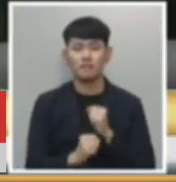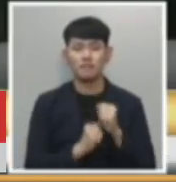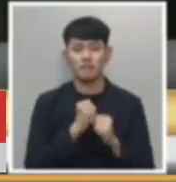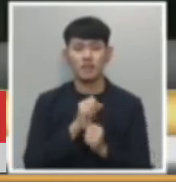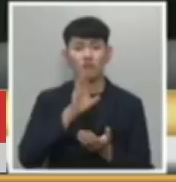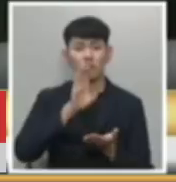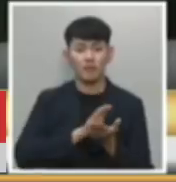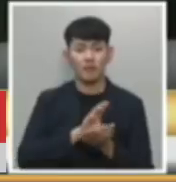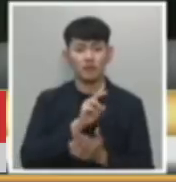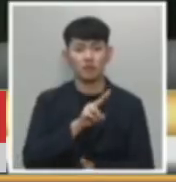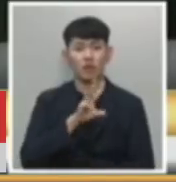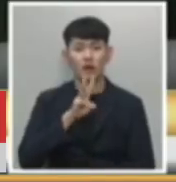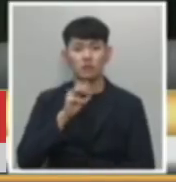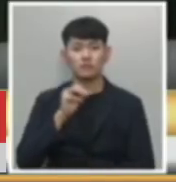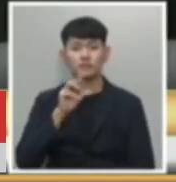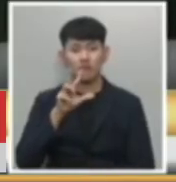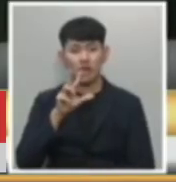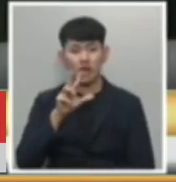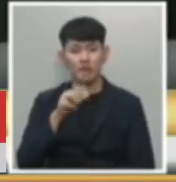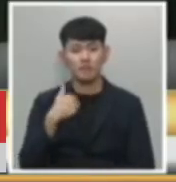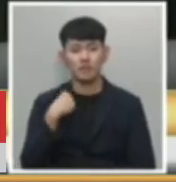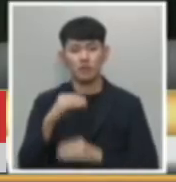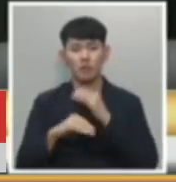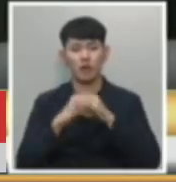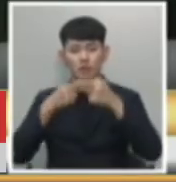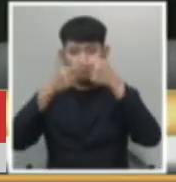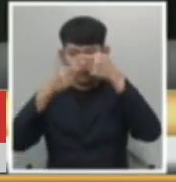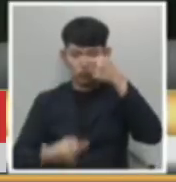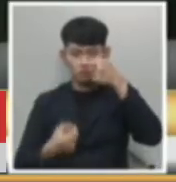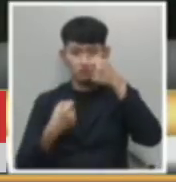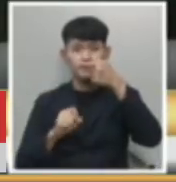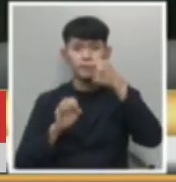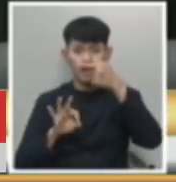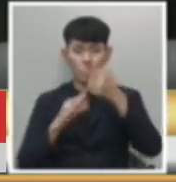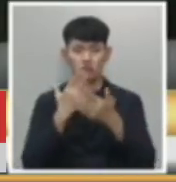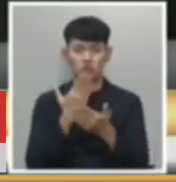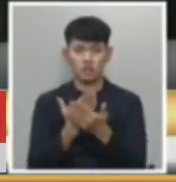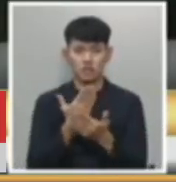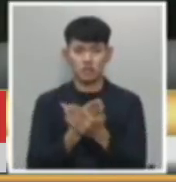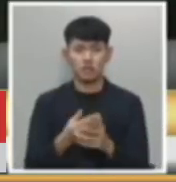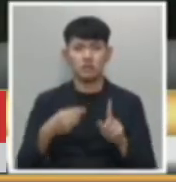าณ2563จำนวน19โครงการเป็นเงิน